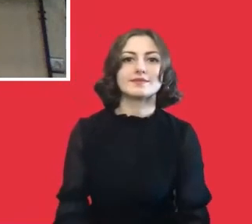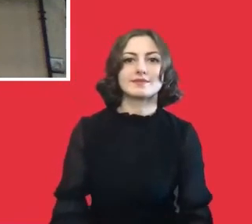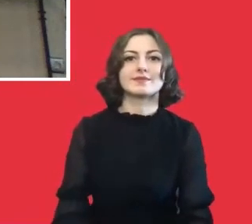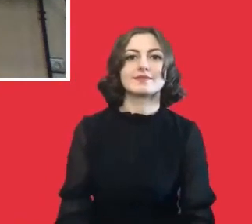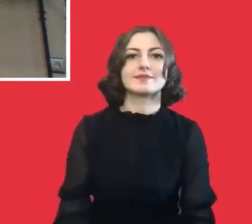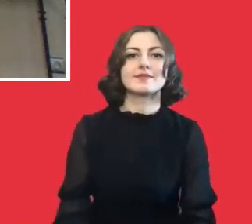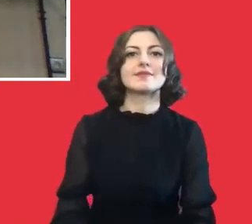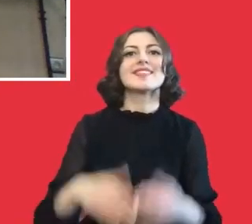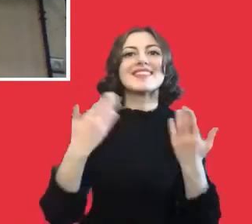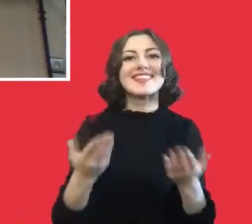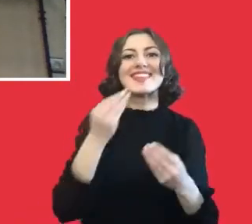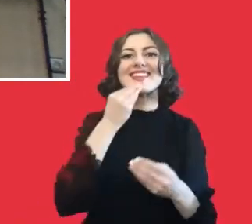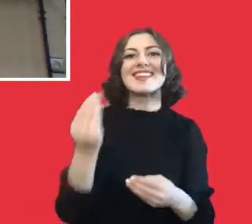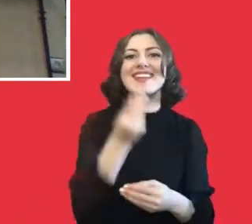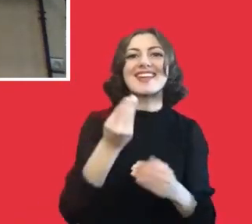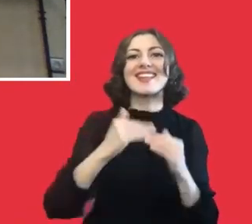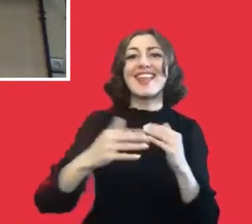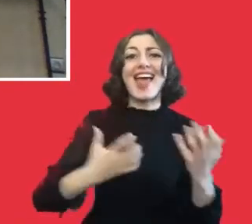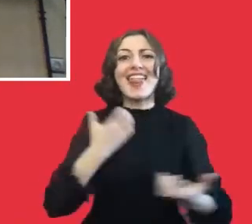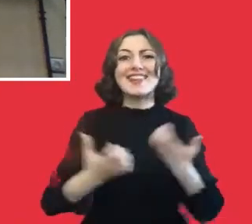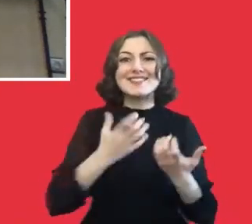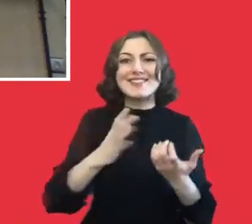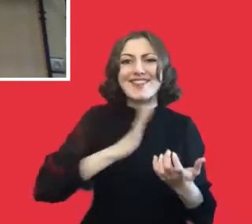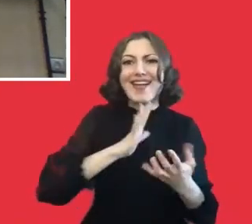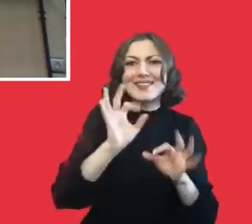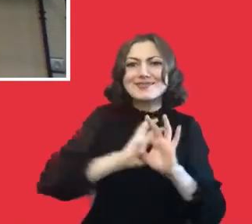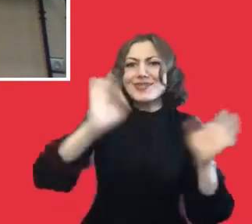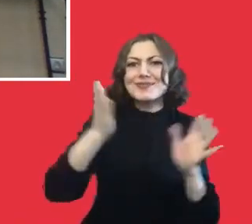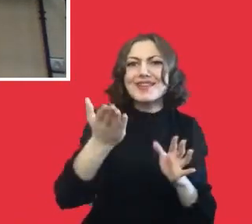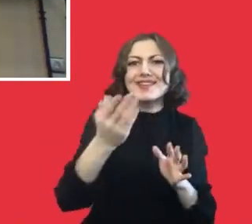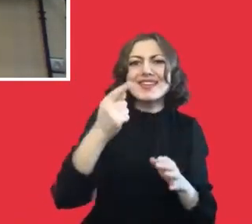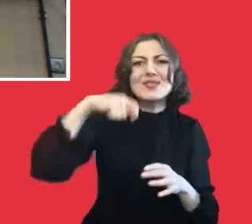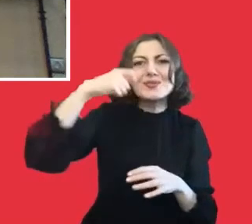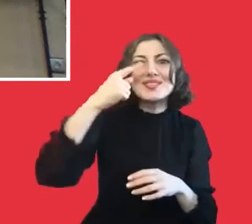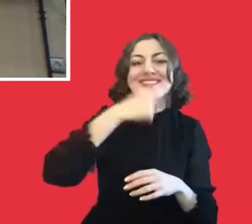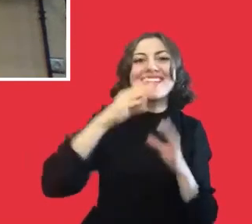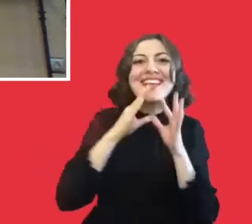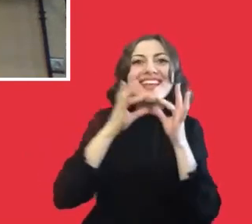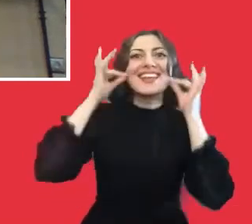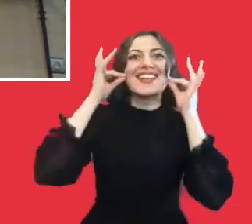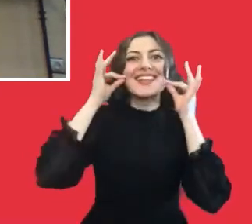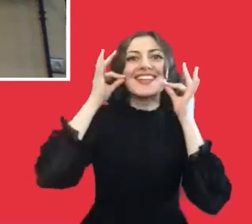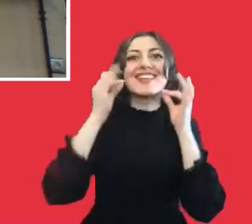Evet, gençlerin enerjisi ne güzel geliyor hepimize. Videoyla yüzümüz güldü. Sevgili Nil, harika bir